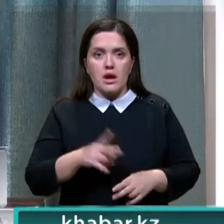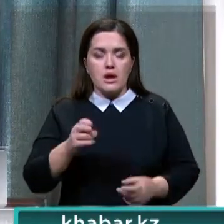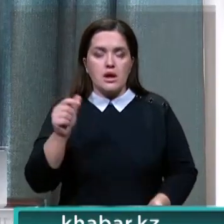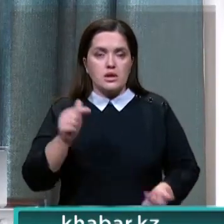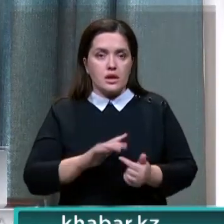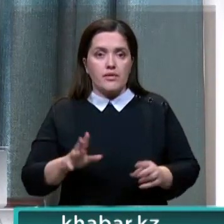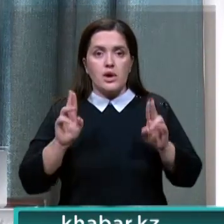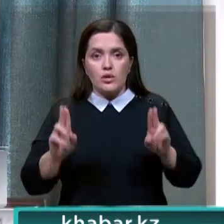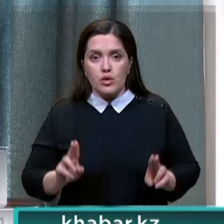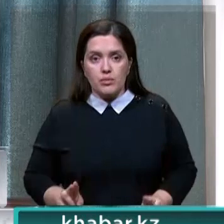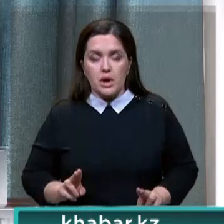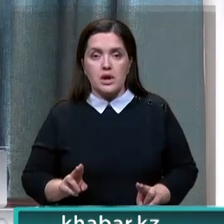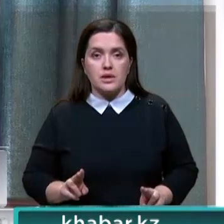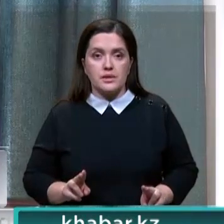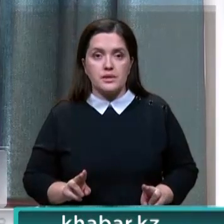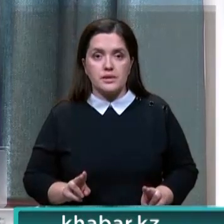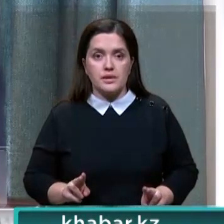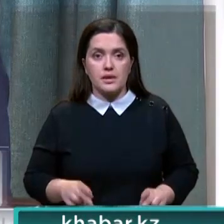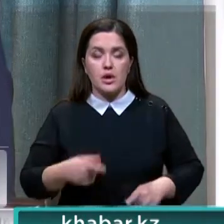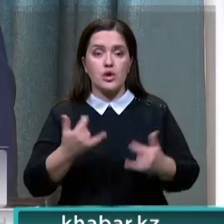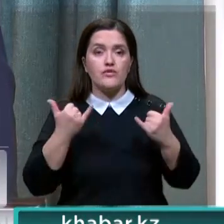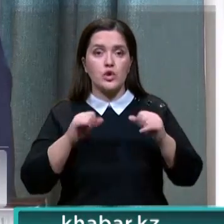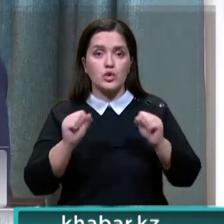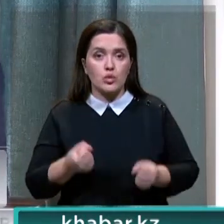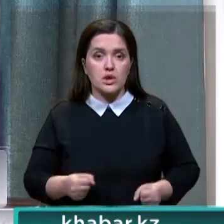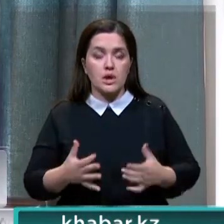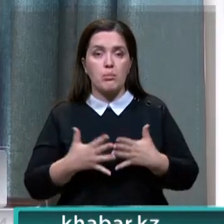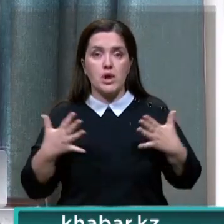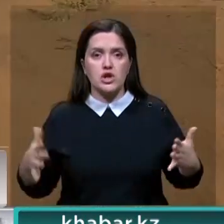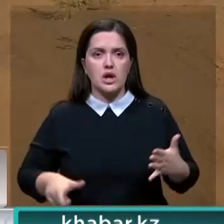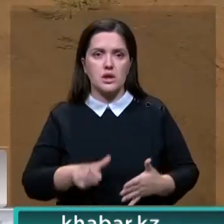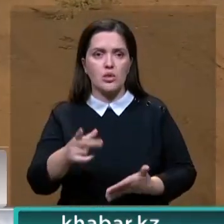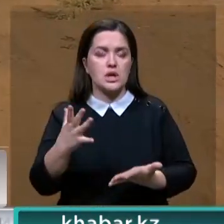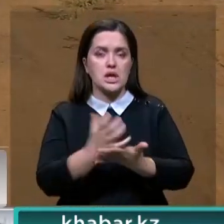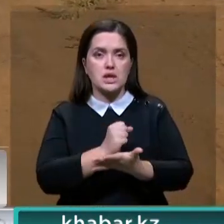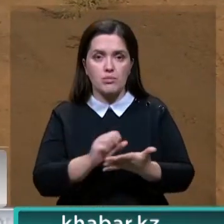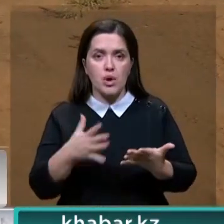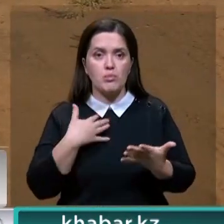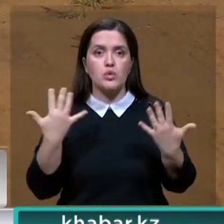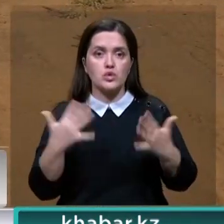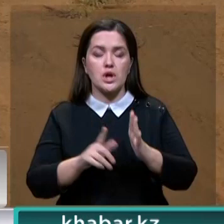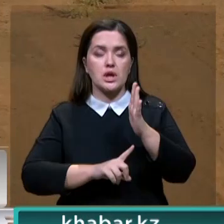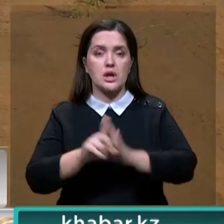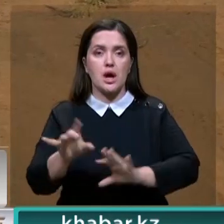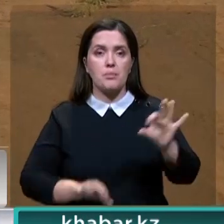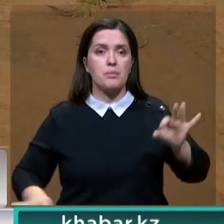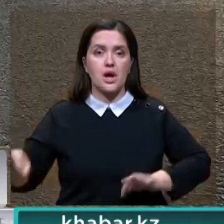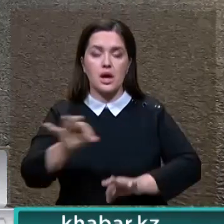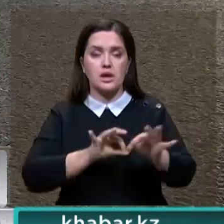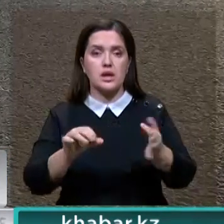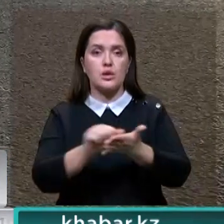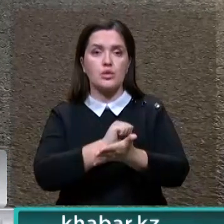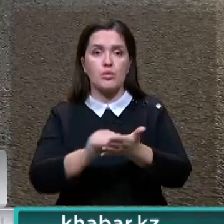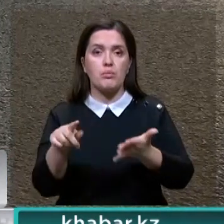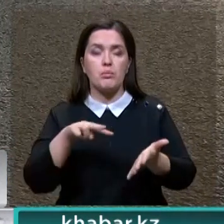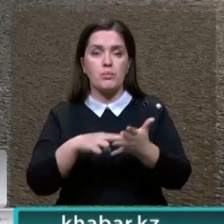тем нормам. Выросла интенсивность в разы, получается, сегодня скорость большая, и дорога не справляется. Мы уже начали разработку проектно-сметной документации. Мы ее